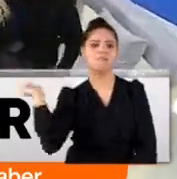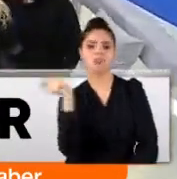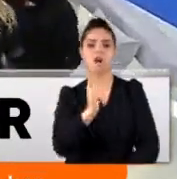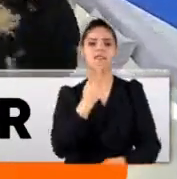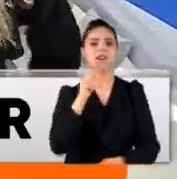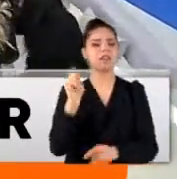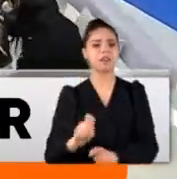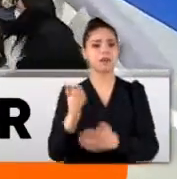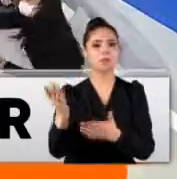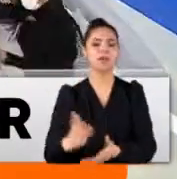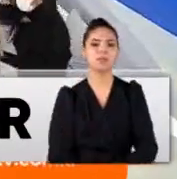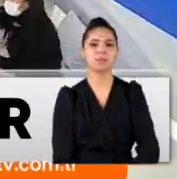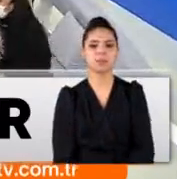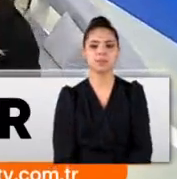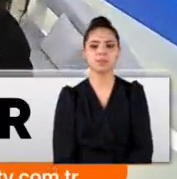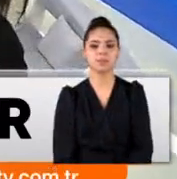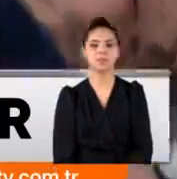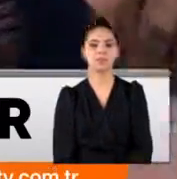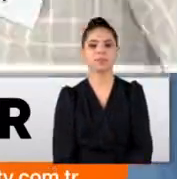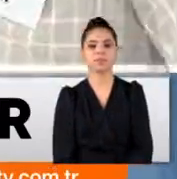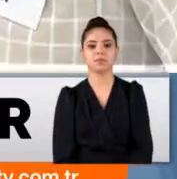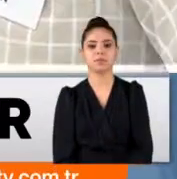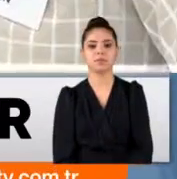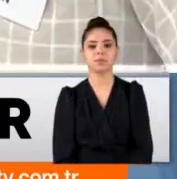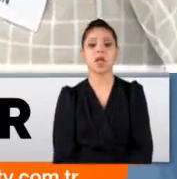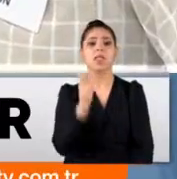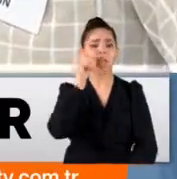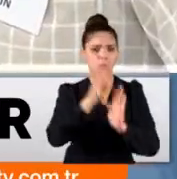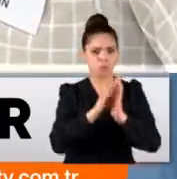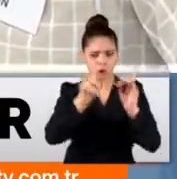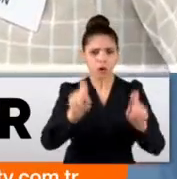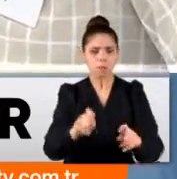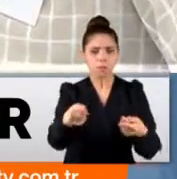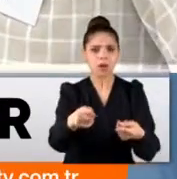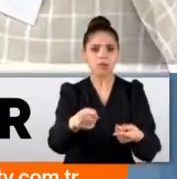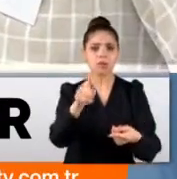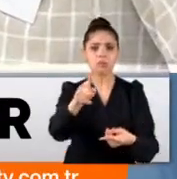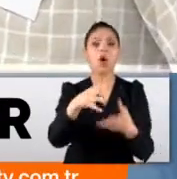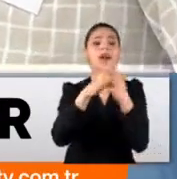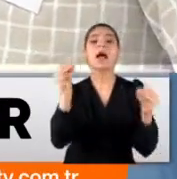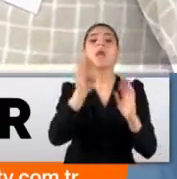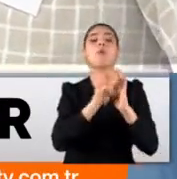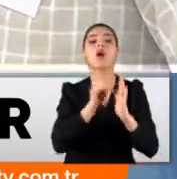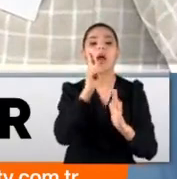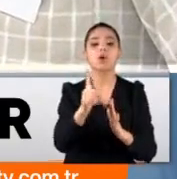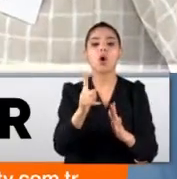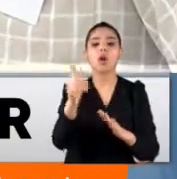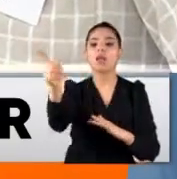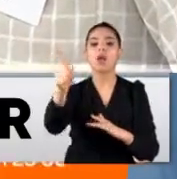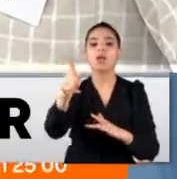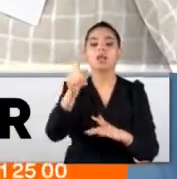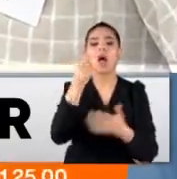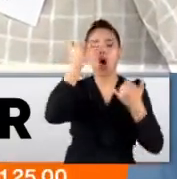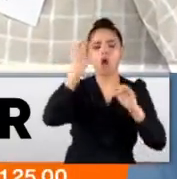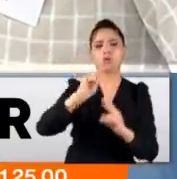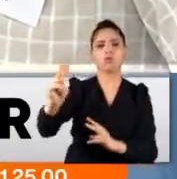atmak nereden kaldı ablacığım yani? Çok yapmaya gelme buraya. Namus programı mı bu? Kayıp programı, kayıp. Biz niye geldik? Öküz,